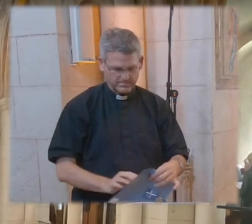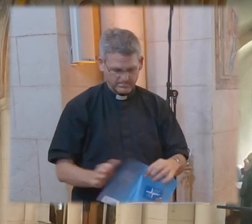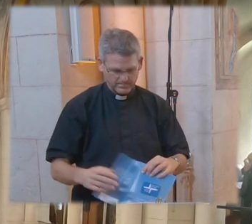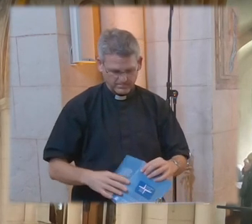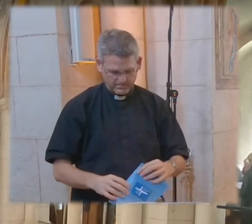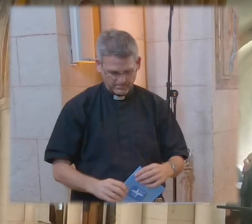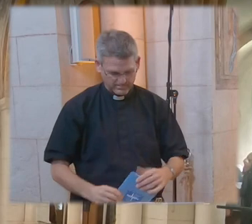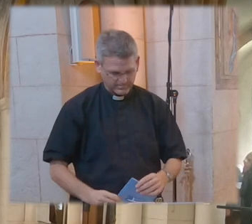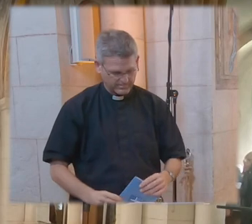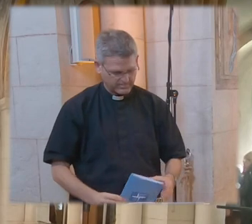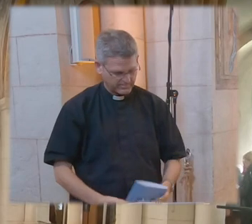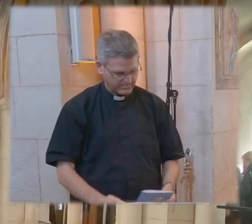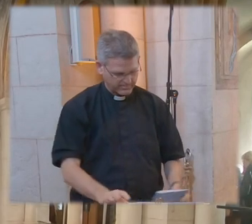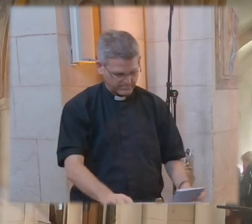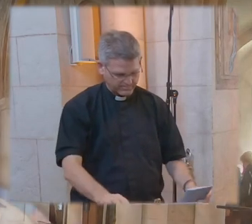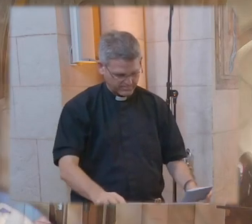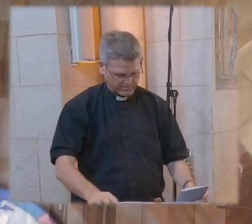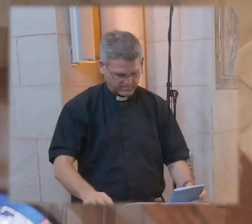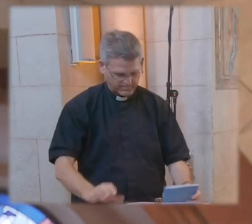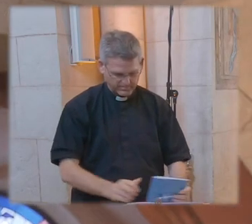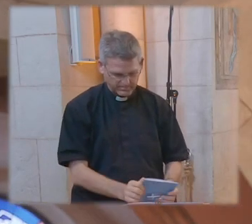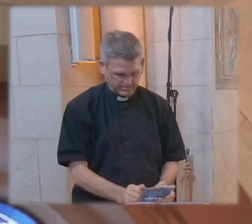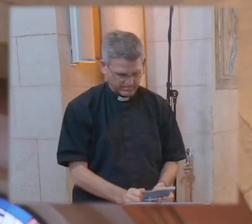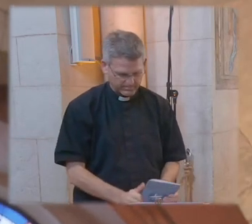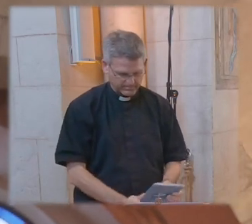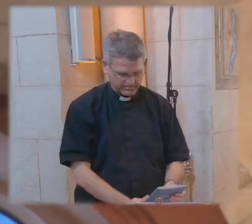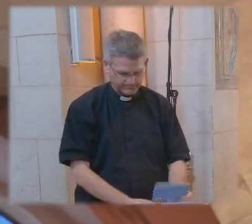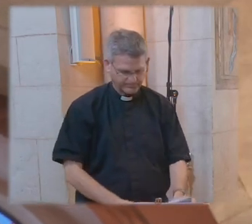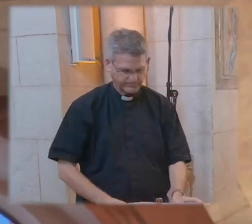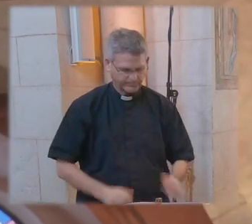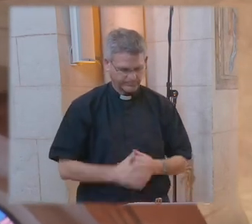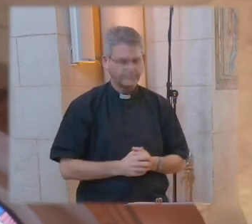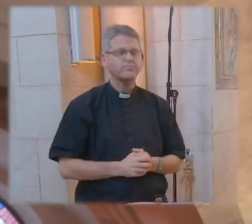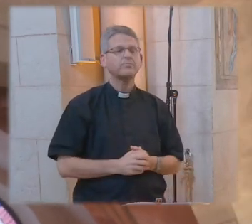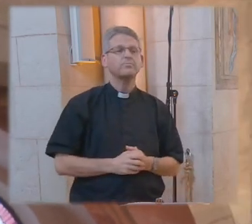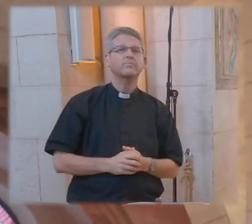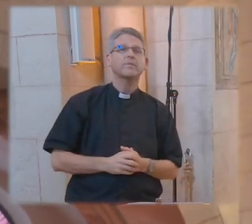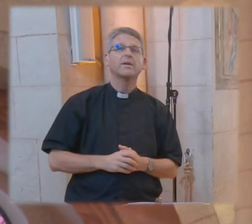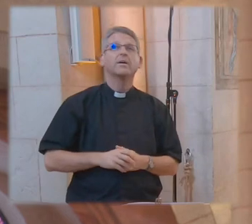Der Kreuzreliquie den Pontifikalsegen. Sit nomen Domini benedictum.